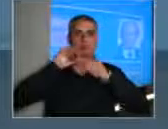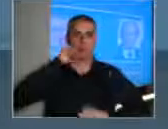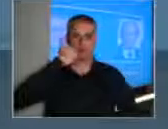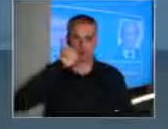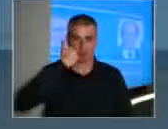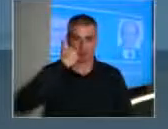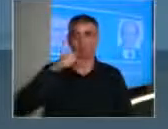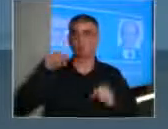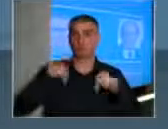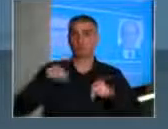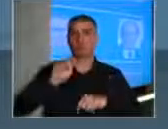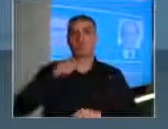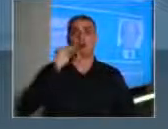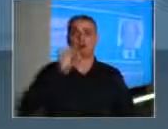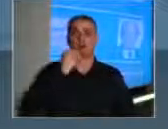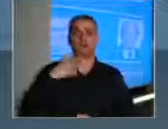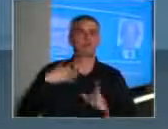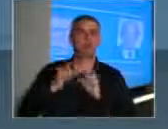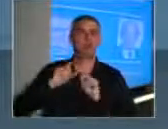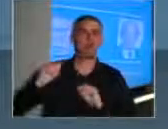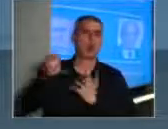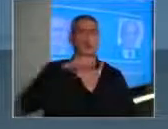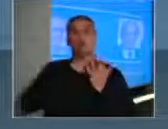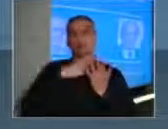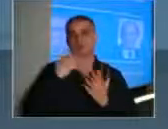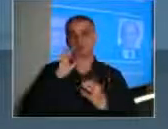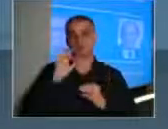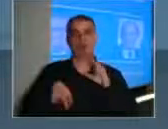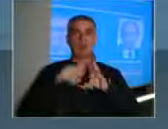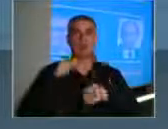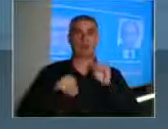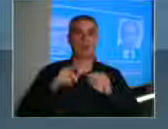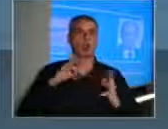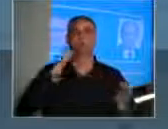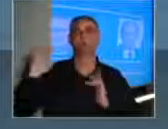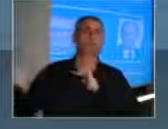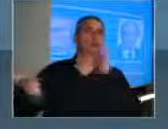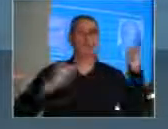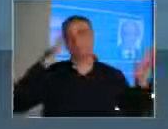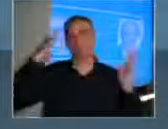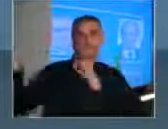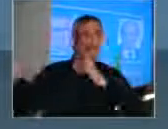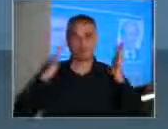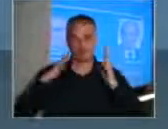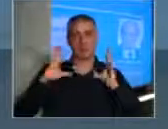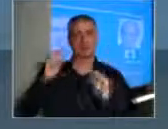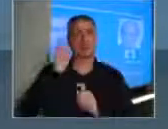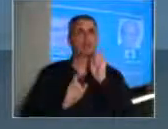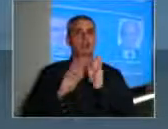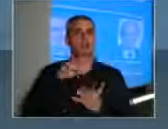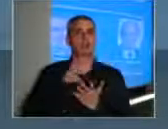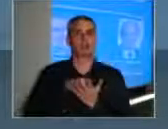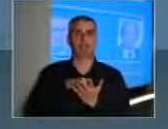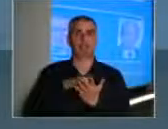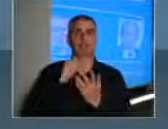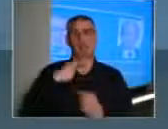מחר. כאן בפרלמנט צהריים נהיה עם כל המוקדים החמים של מערכת הבחירות הסוערת והמטלטלת, עם האנשים